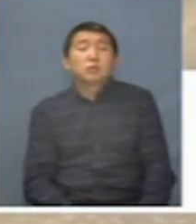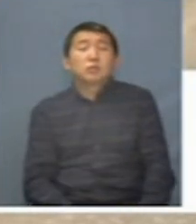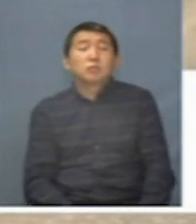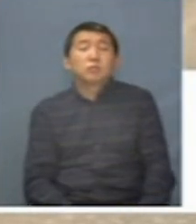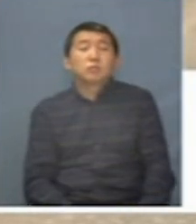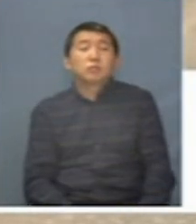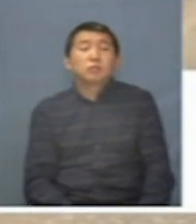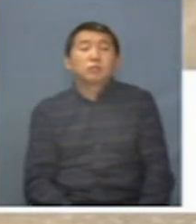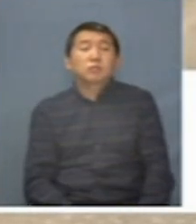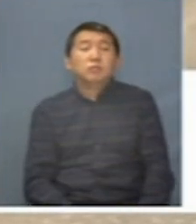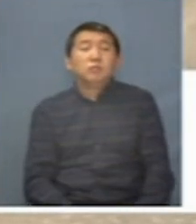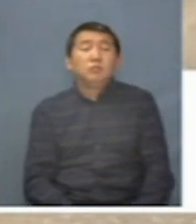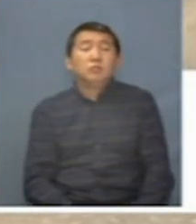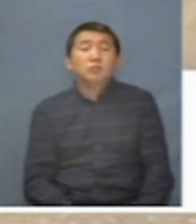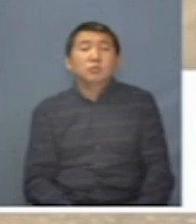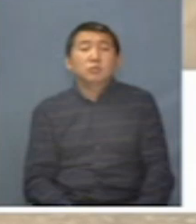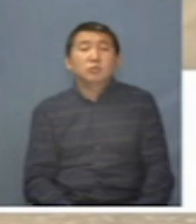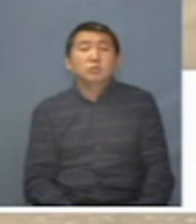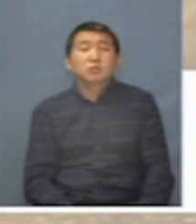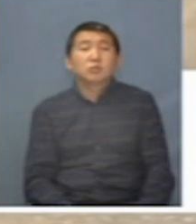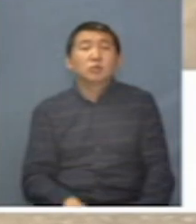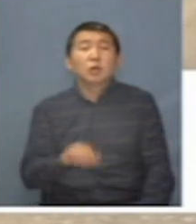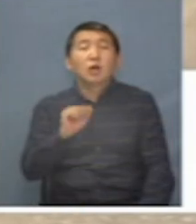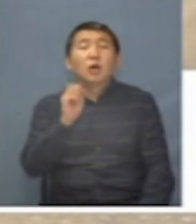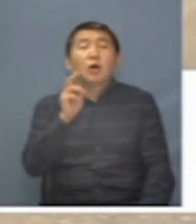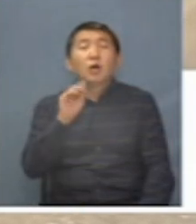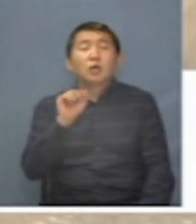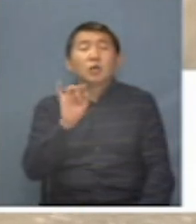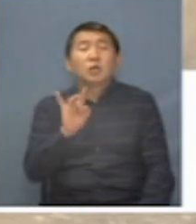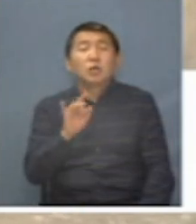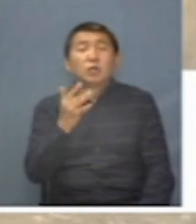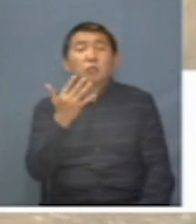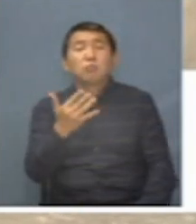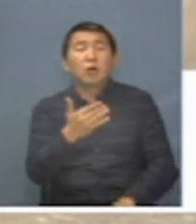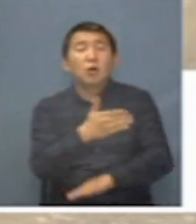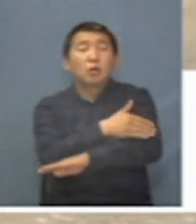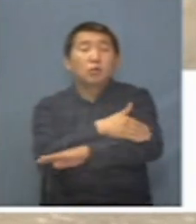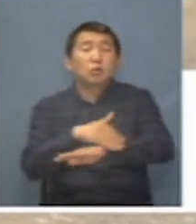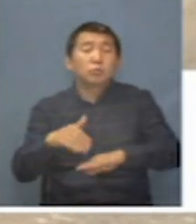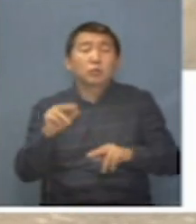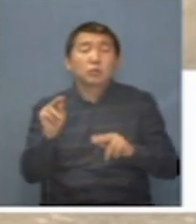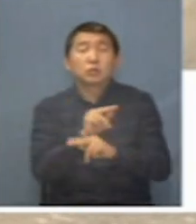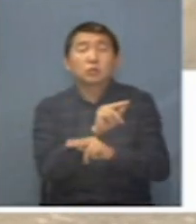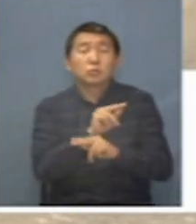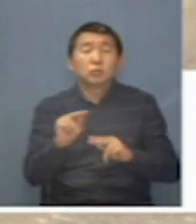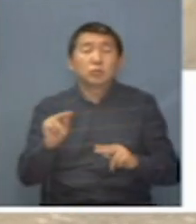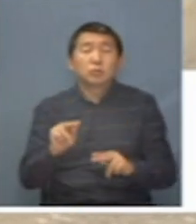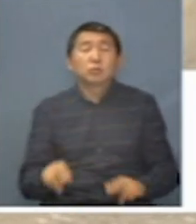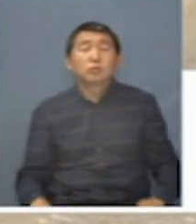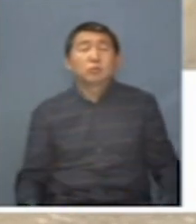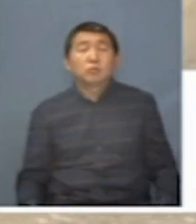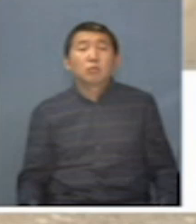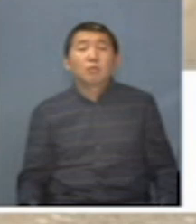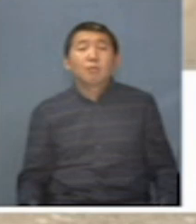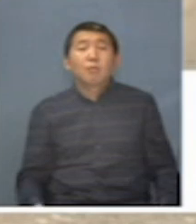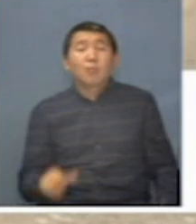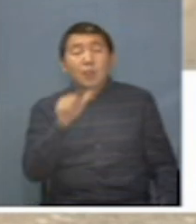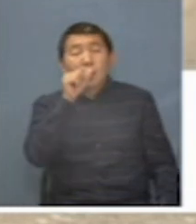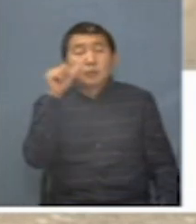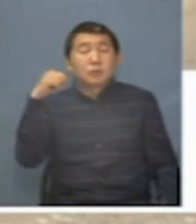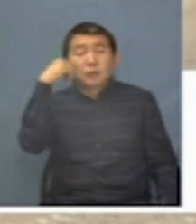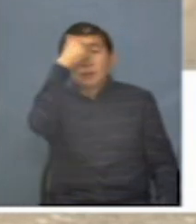пор, как наш район отделился и Ахжар стал райцентром. 5 улиц ремонтируются, и большой объем работ уже осуществили. В прошлом